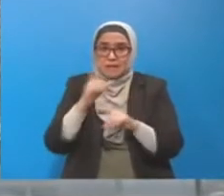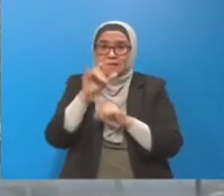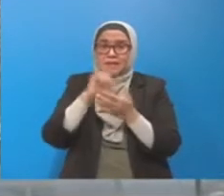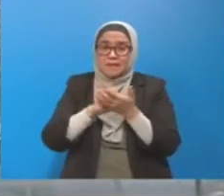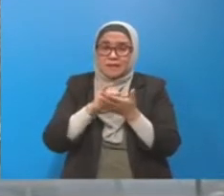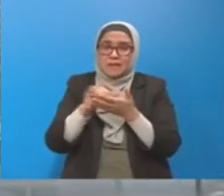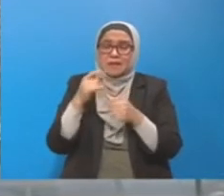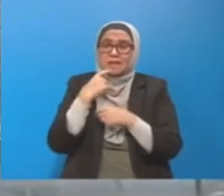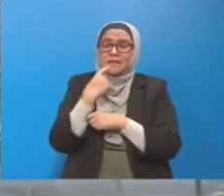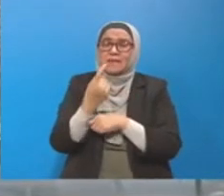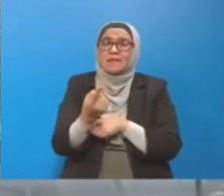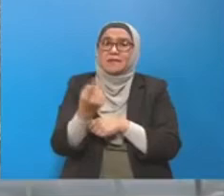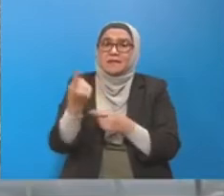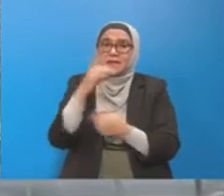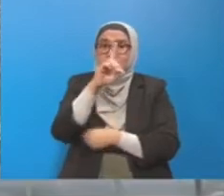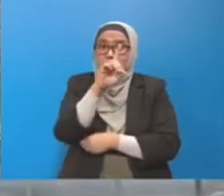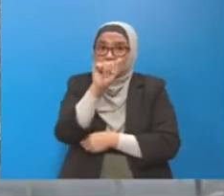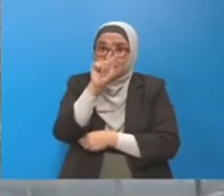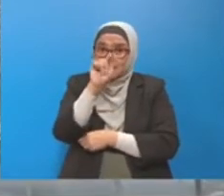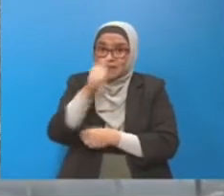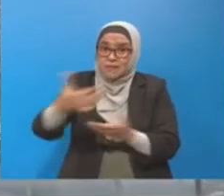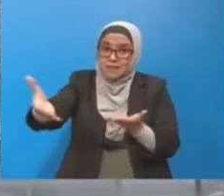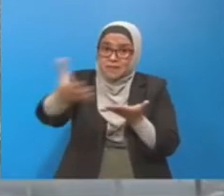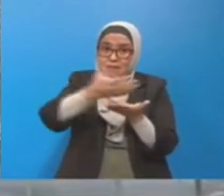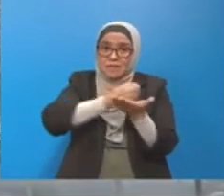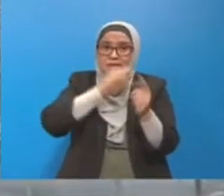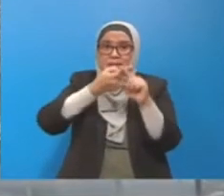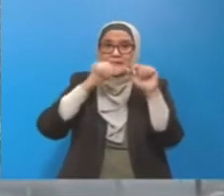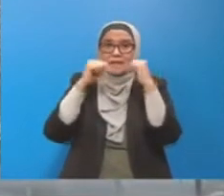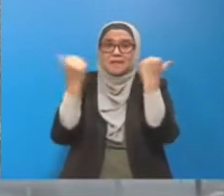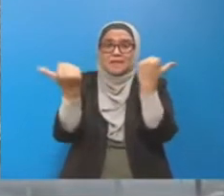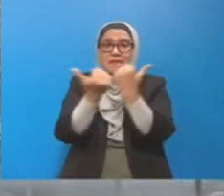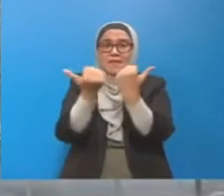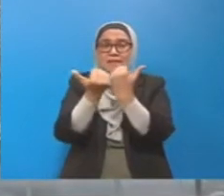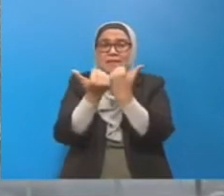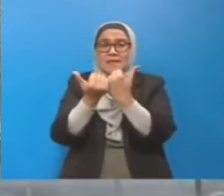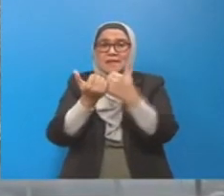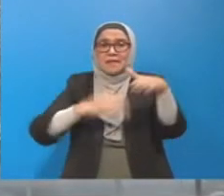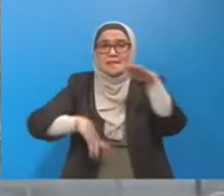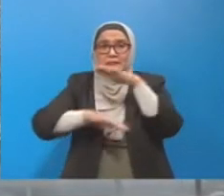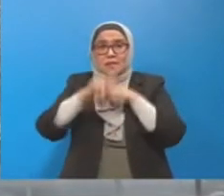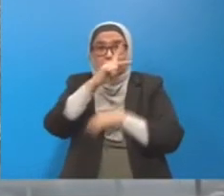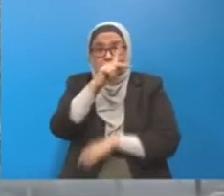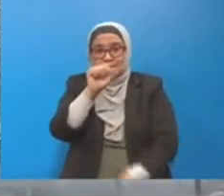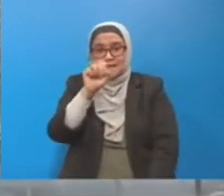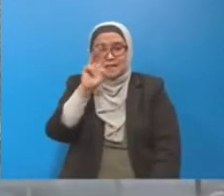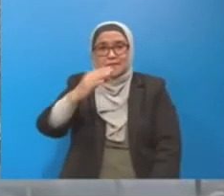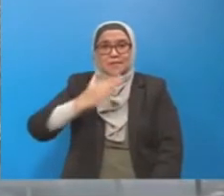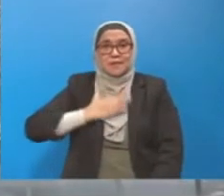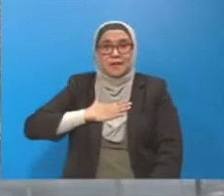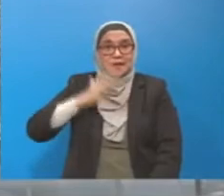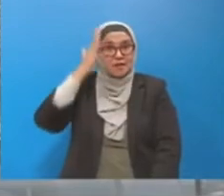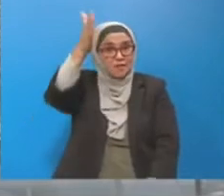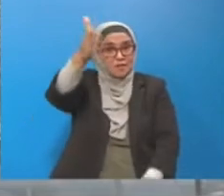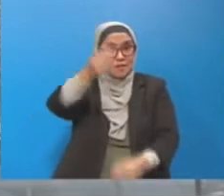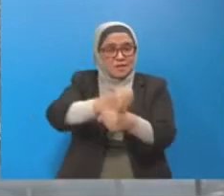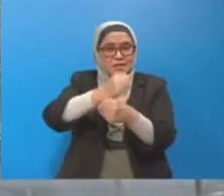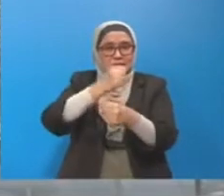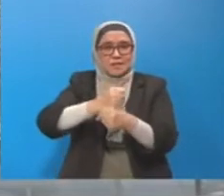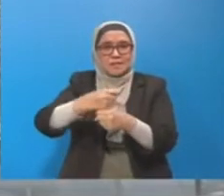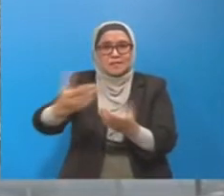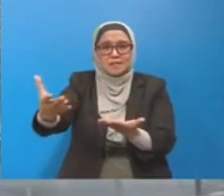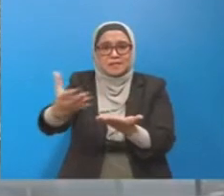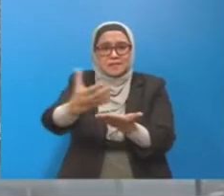utamanya di bawah Regency di bawah Kementerian semua manusia yaitu my cute Jobs yang diperolehi sehingga September